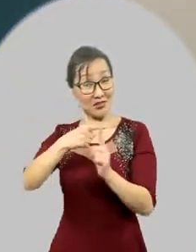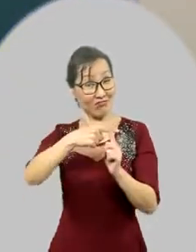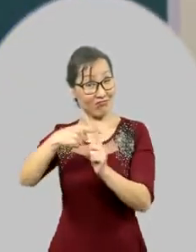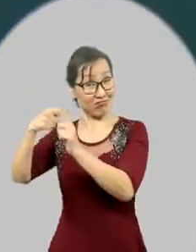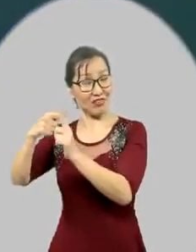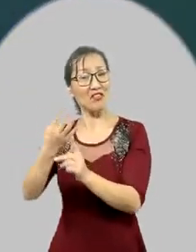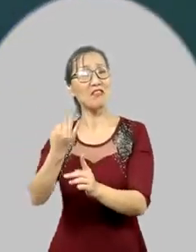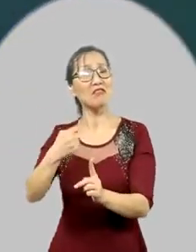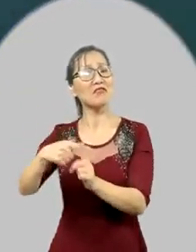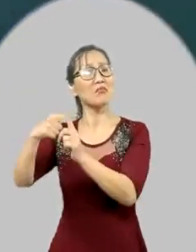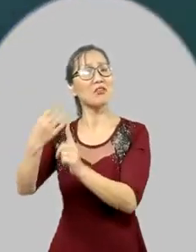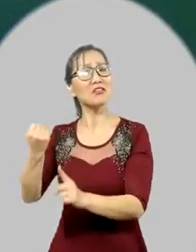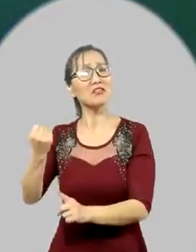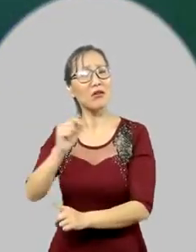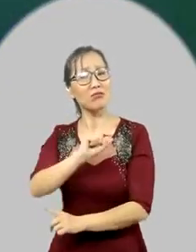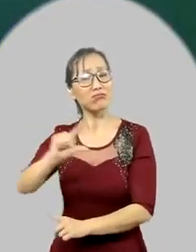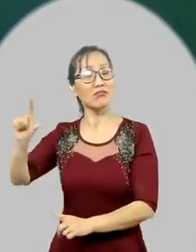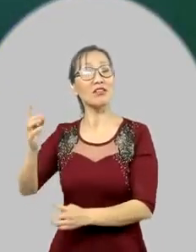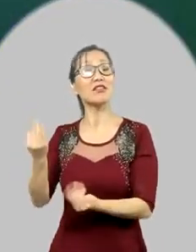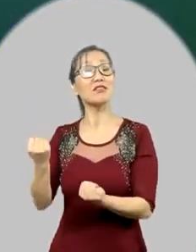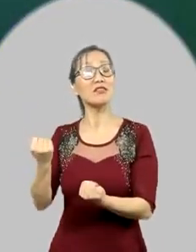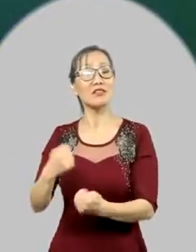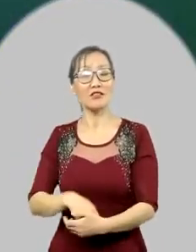өссөнийг олцгоё. Үүнийг олохдоо